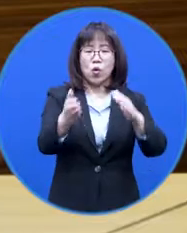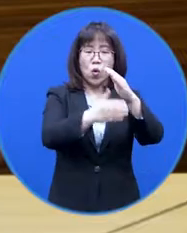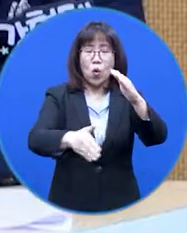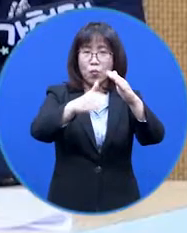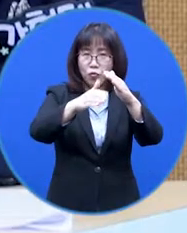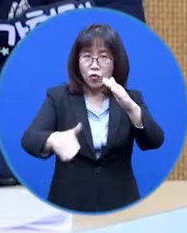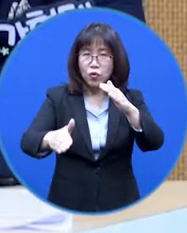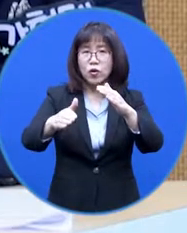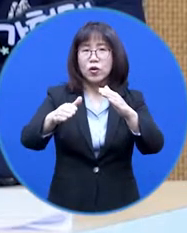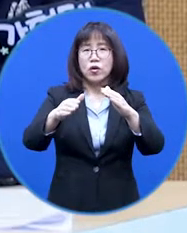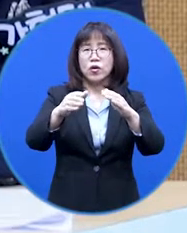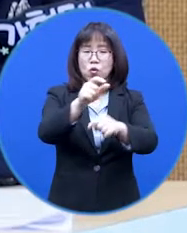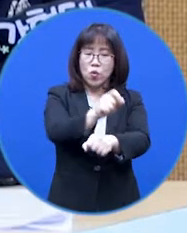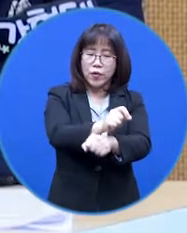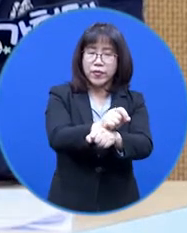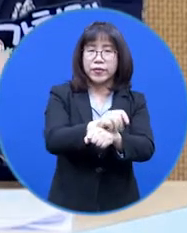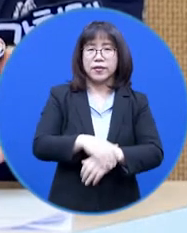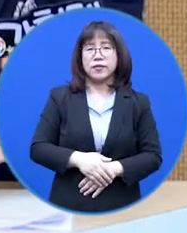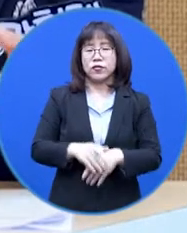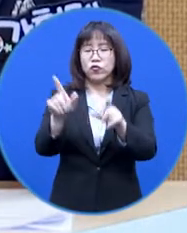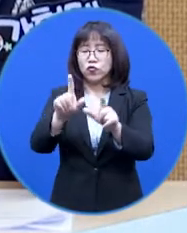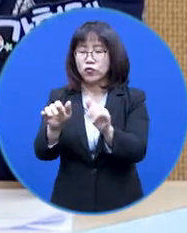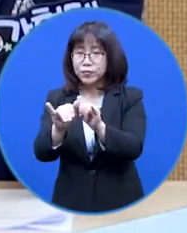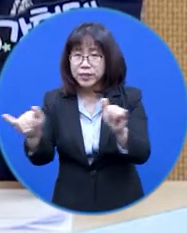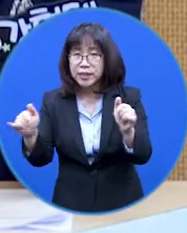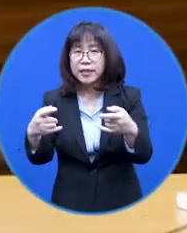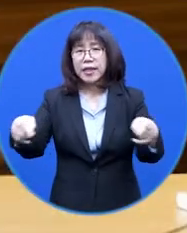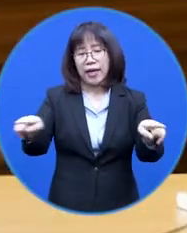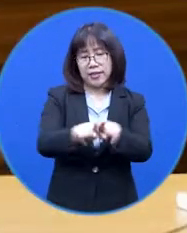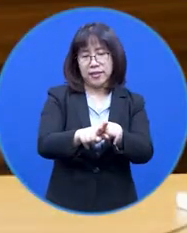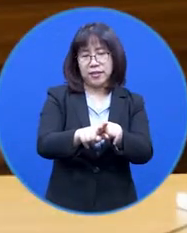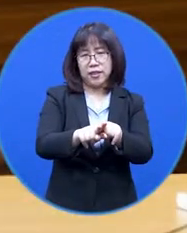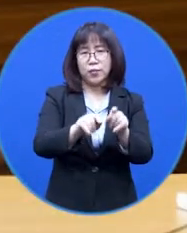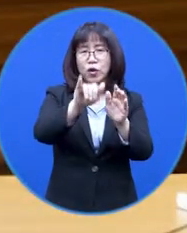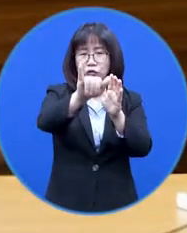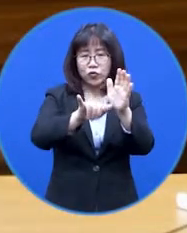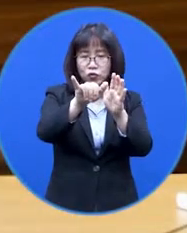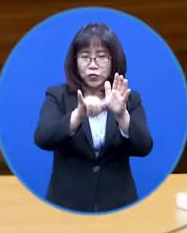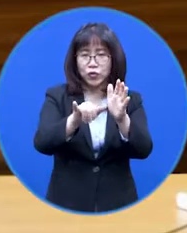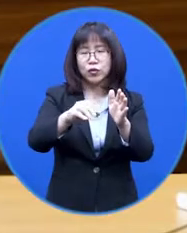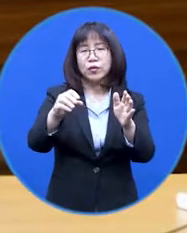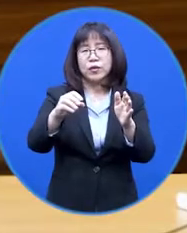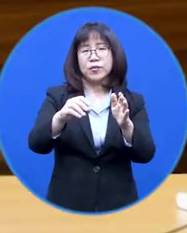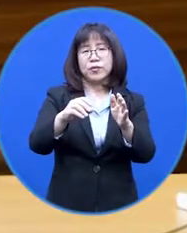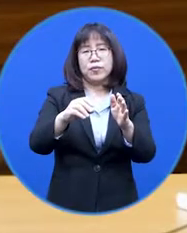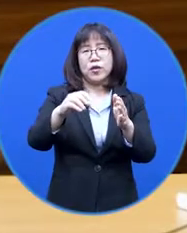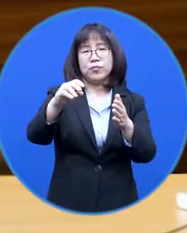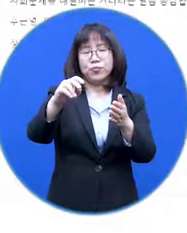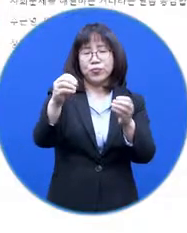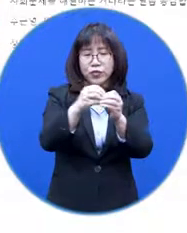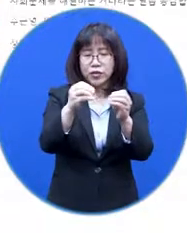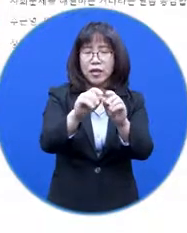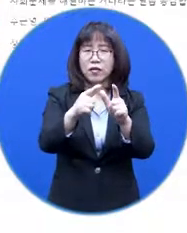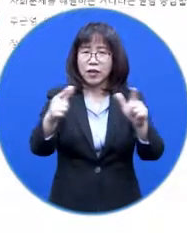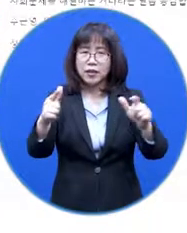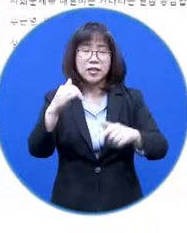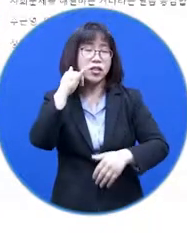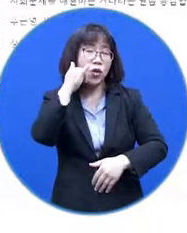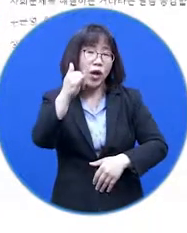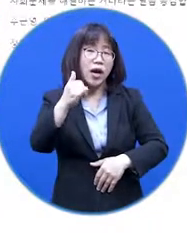공무원, 그리고 구민들이 함께 보이는 라디오 방식으로 유튜브 댓글과 문자, 전화를 통해